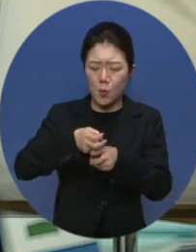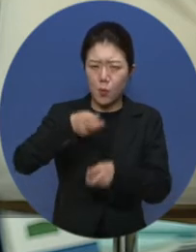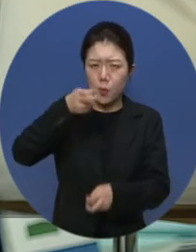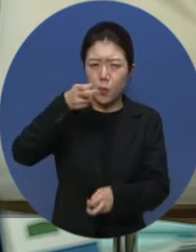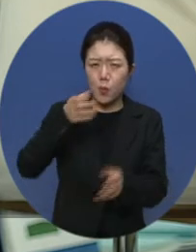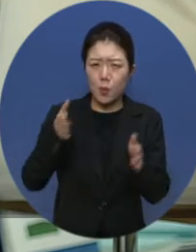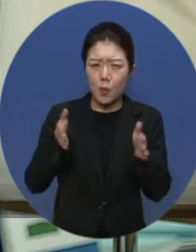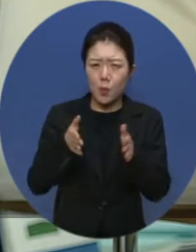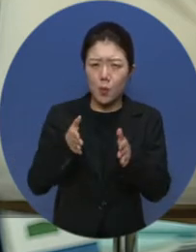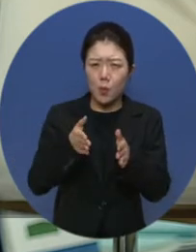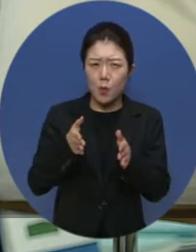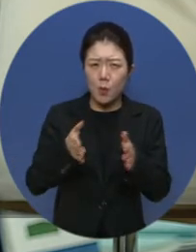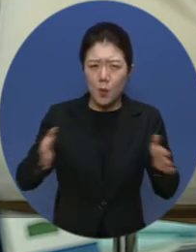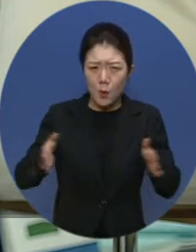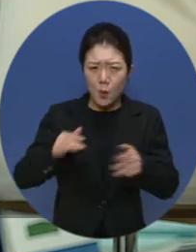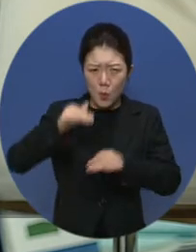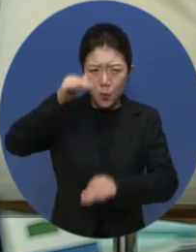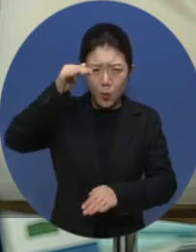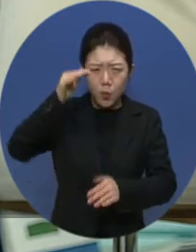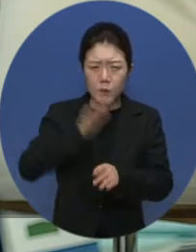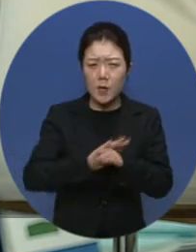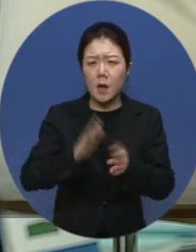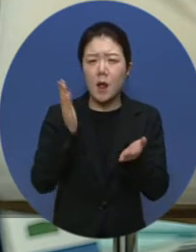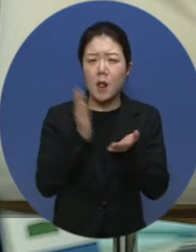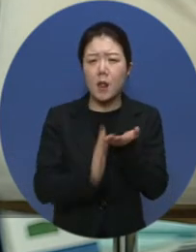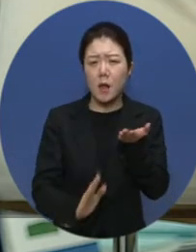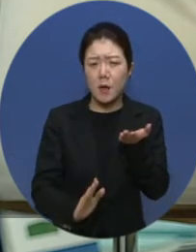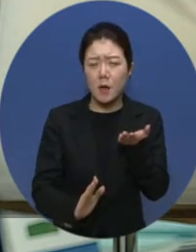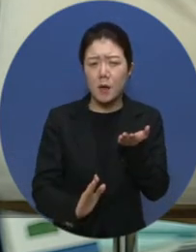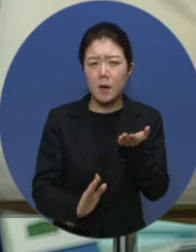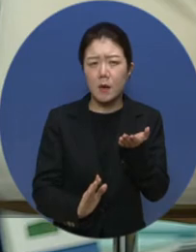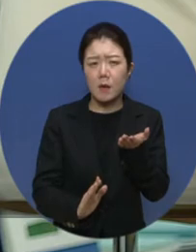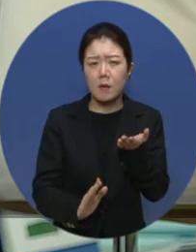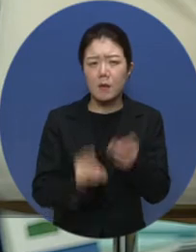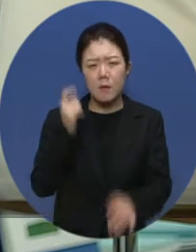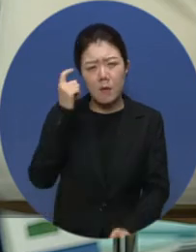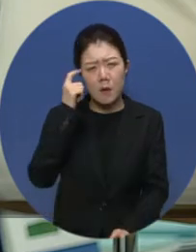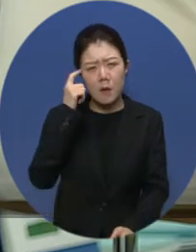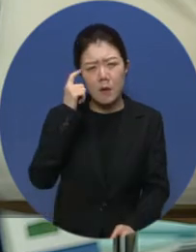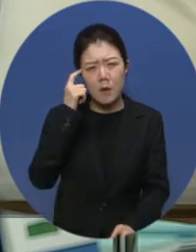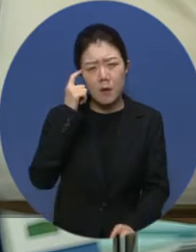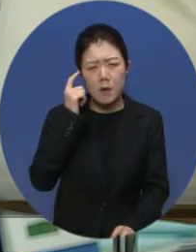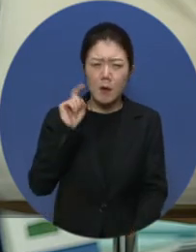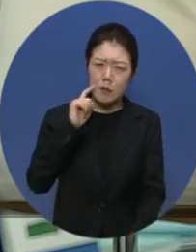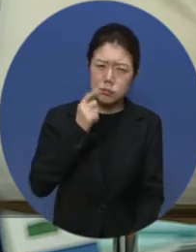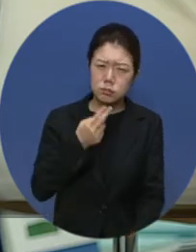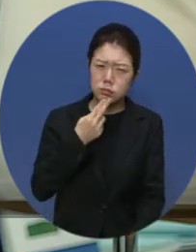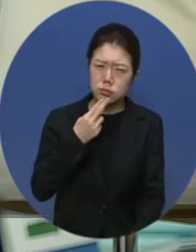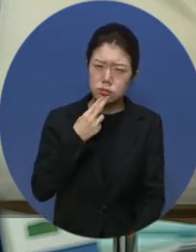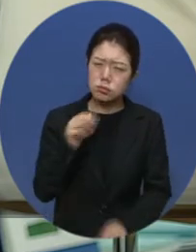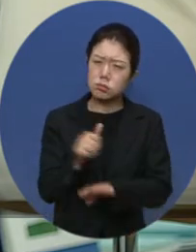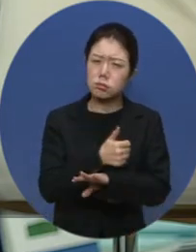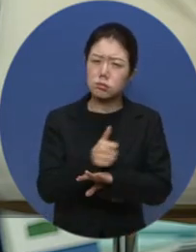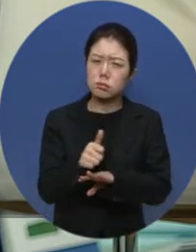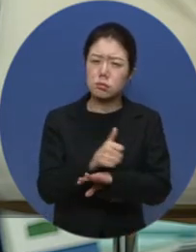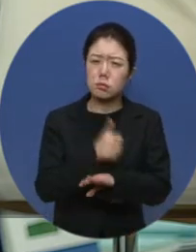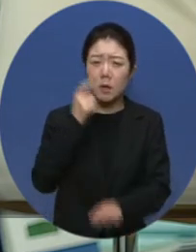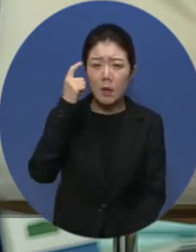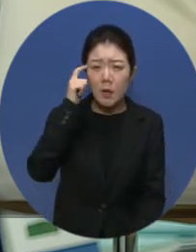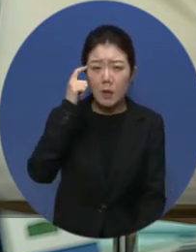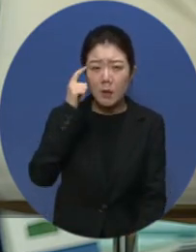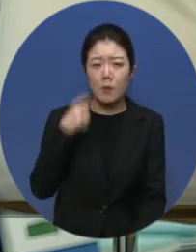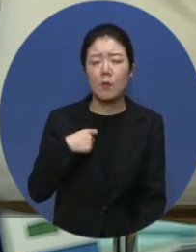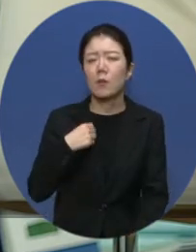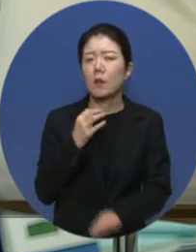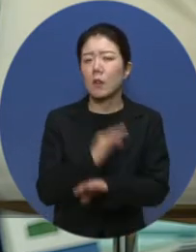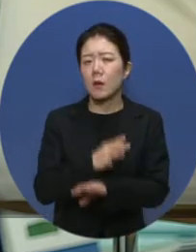보면 품이 이만해지는 옷을 입을 수밖에 없거든요. 그래서 왜 저렇게 후지부룩하게 입고 다닐까 하는데 옷을